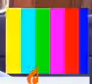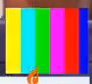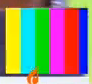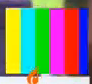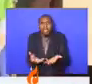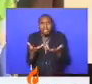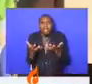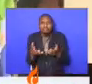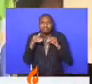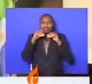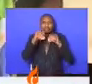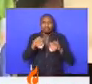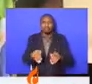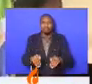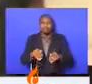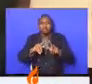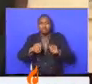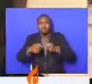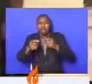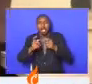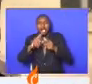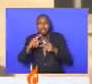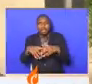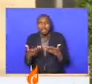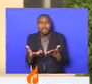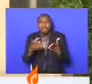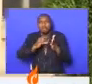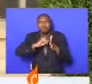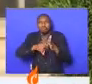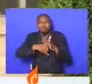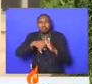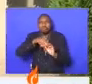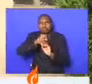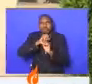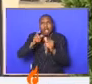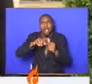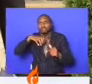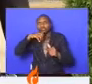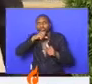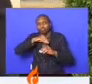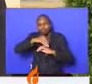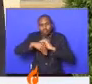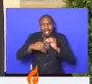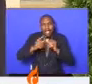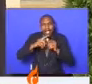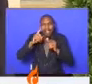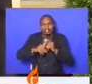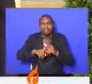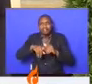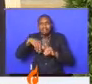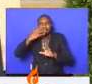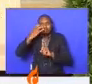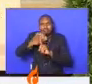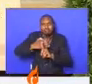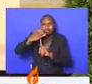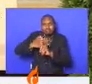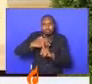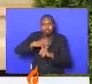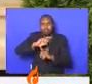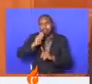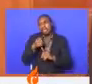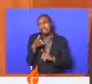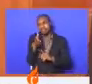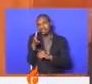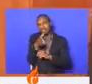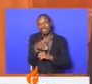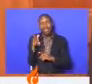ubali miweke melikia maoga ukini biwanda bia matoke, emesie, avocado na boi gama gena yeguari yegutoka ime bunge ya South